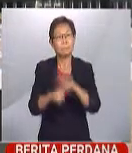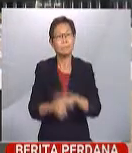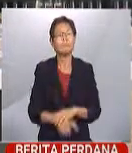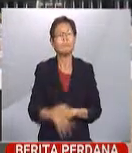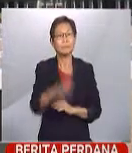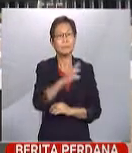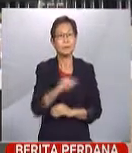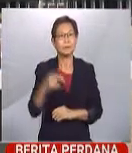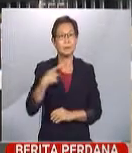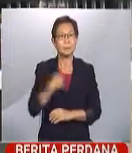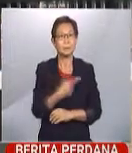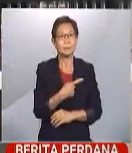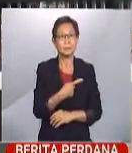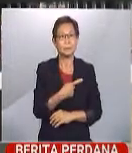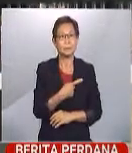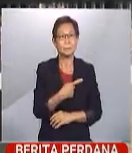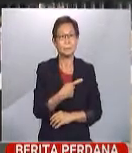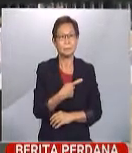dan kita